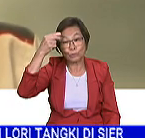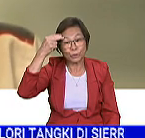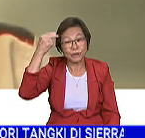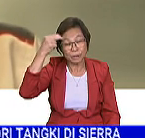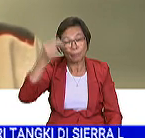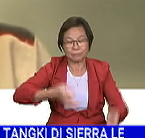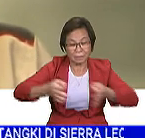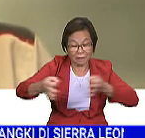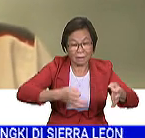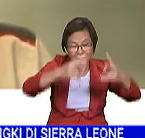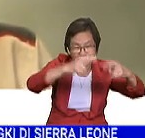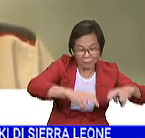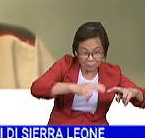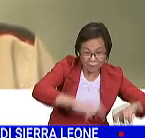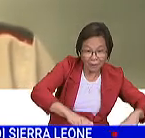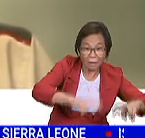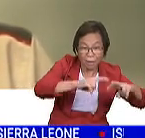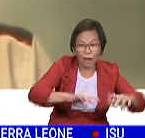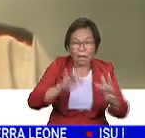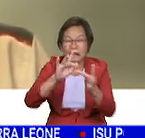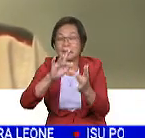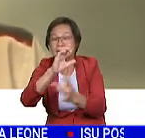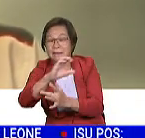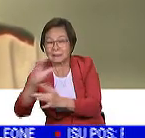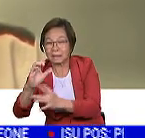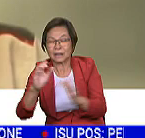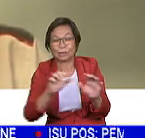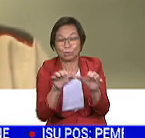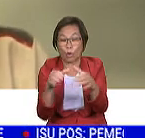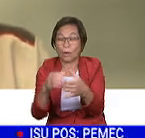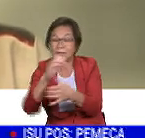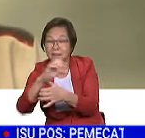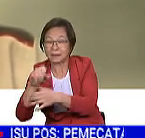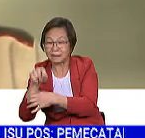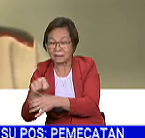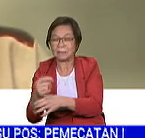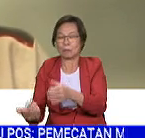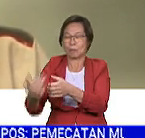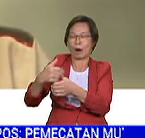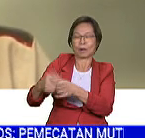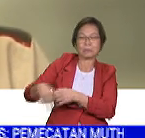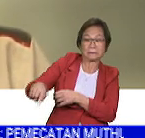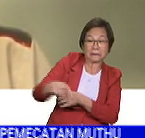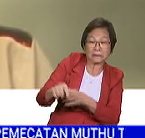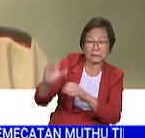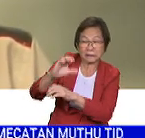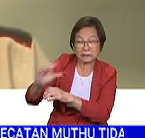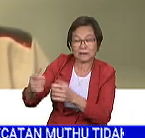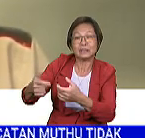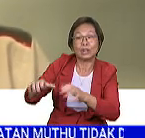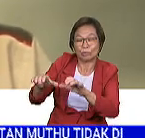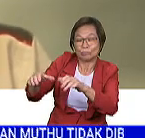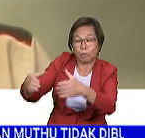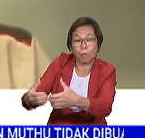segi kajian profilaksis close contact, golongan ini mungkin termasuk sebab mereka juga boleh